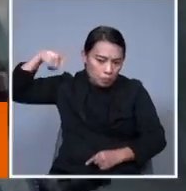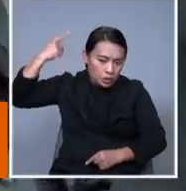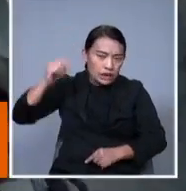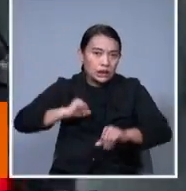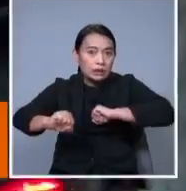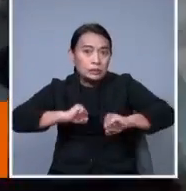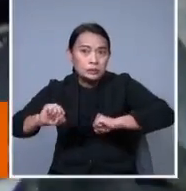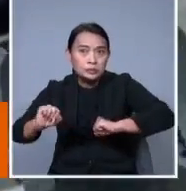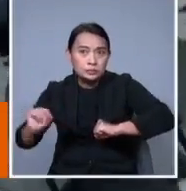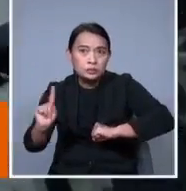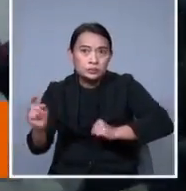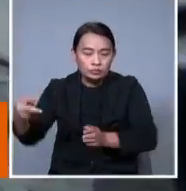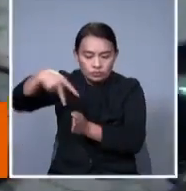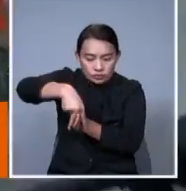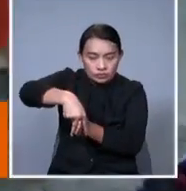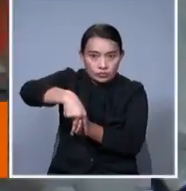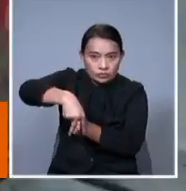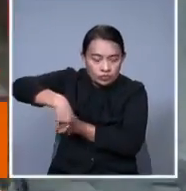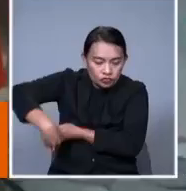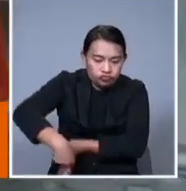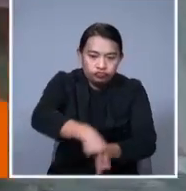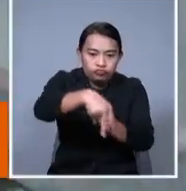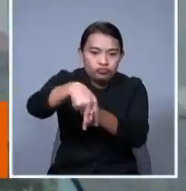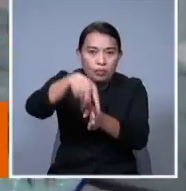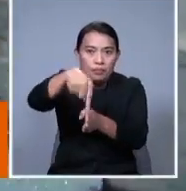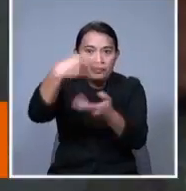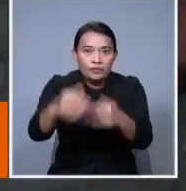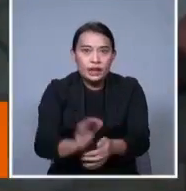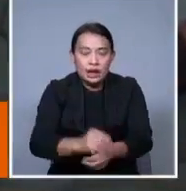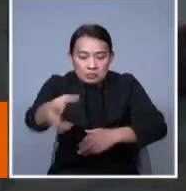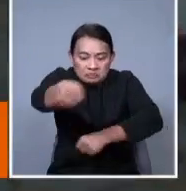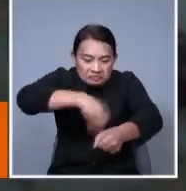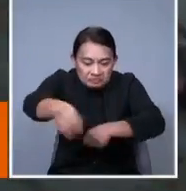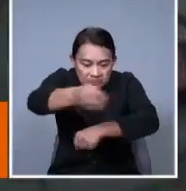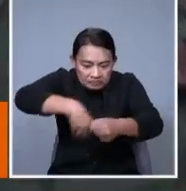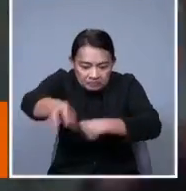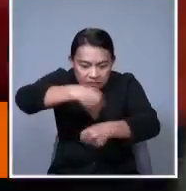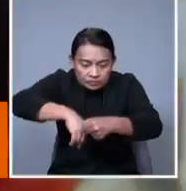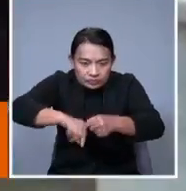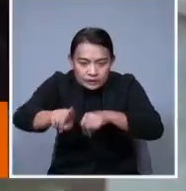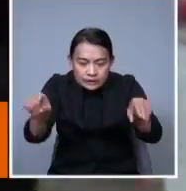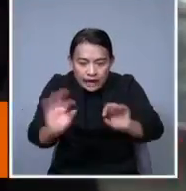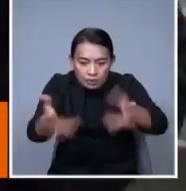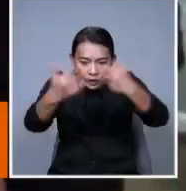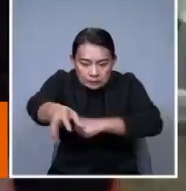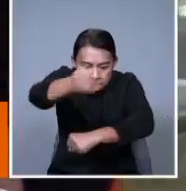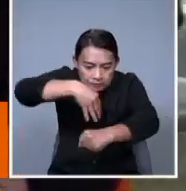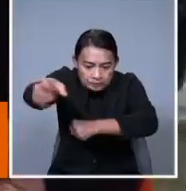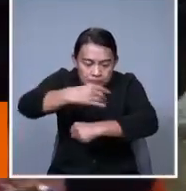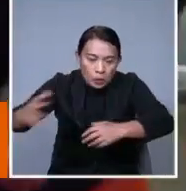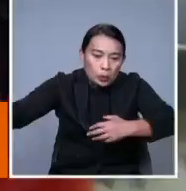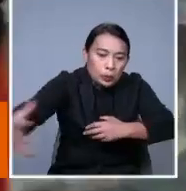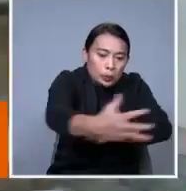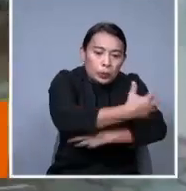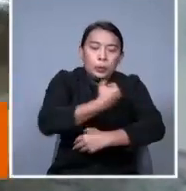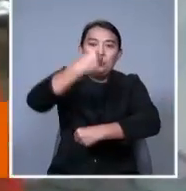ขี่รถจักรยานยนต์มาฝ่าสายฝนมาเลยมาจอดก่อนที่จะเร่งมือหยิบเอาของในตู้ไปจนเกือบหมดตู้ครับวางใส่ถุงพลาสติก